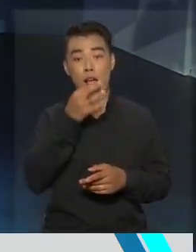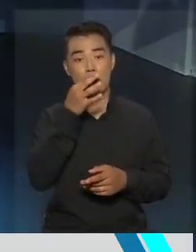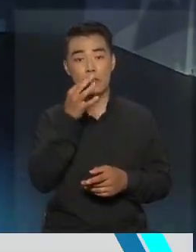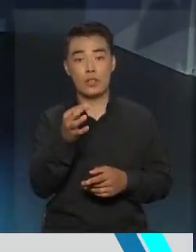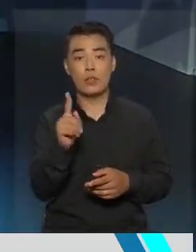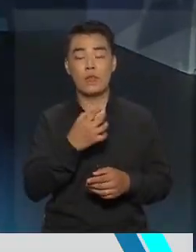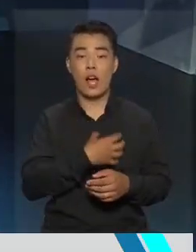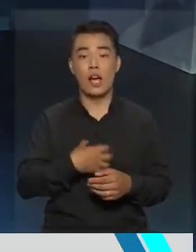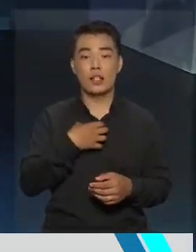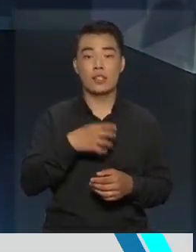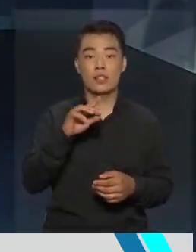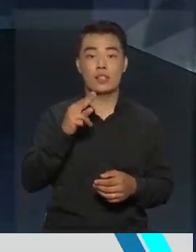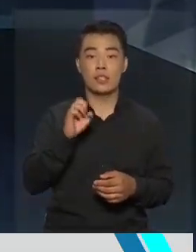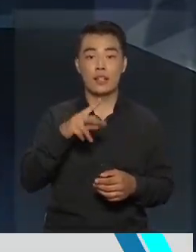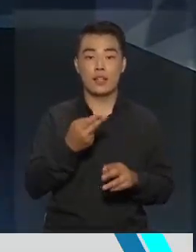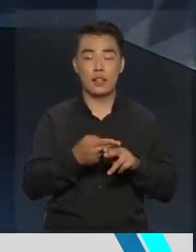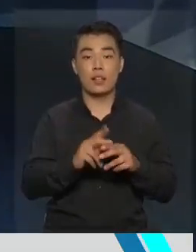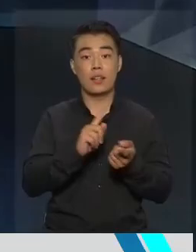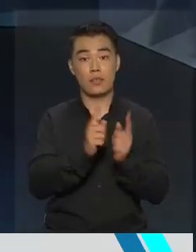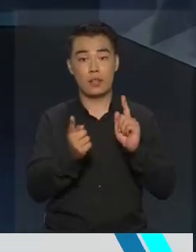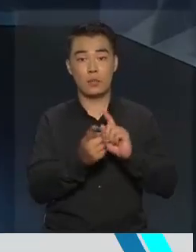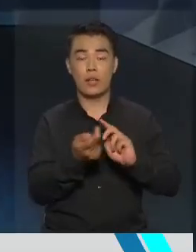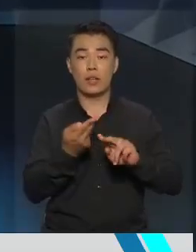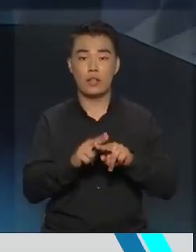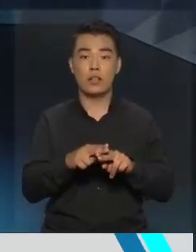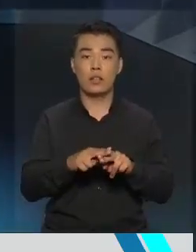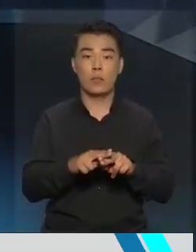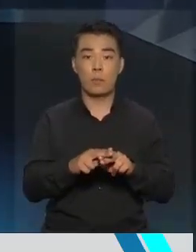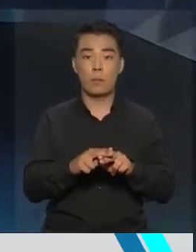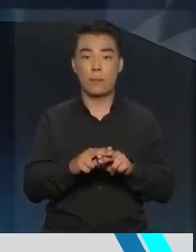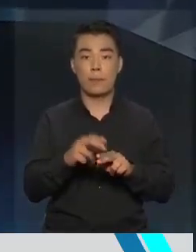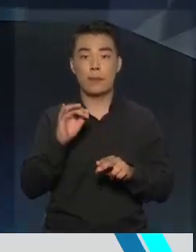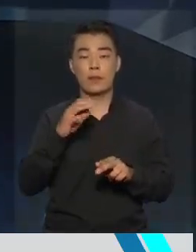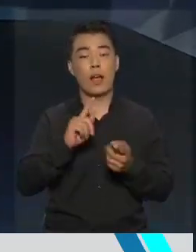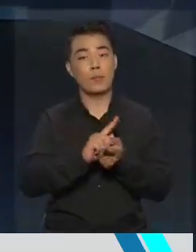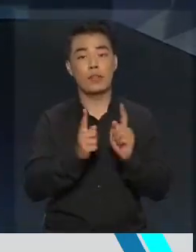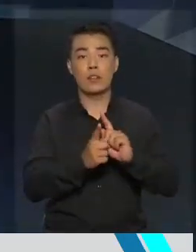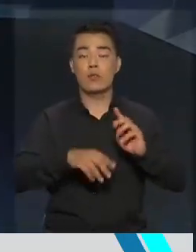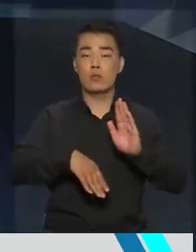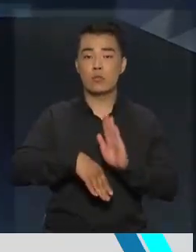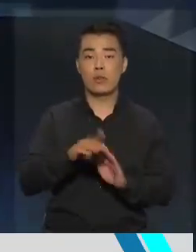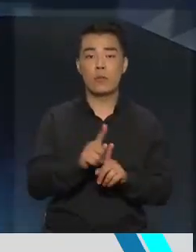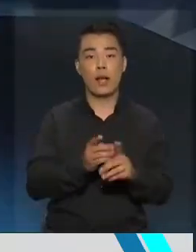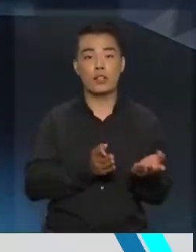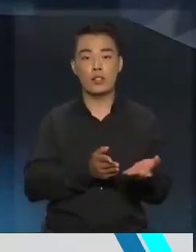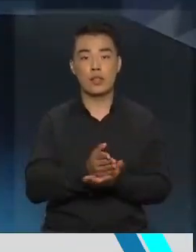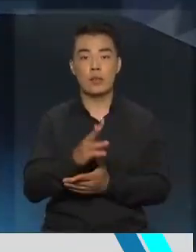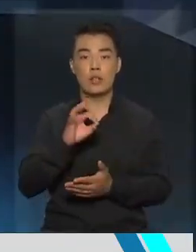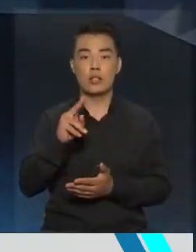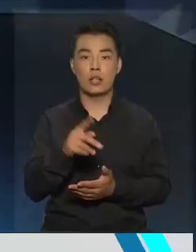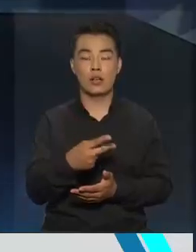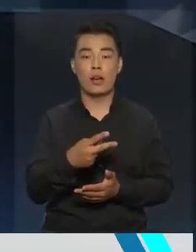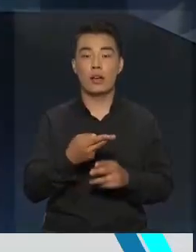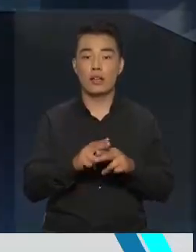основная цель вот референдума, конституционной реформы, это вот системное обновление существующей политической модели. Ну и сам